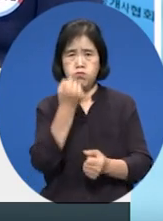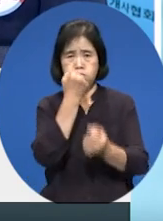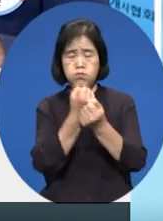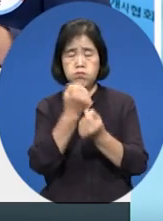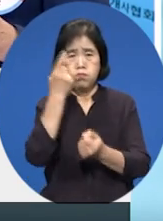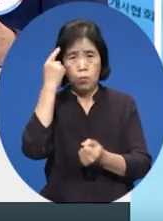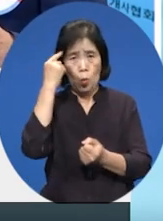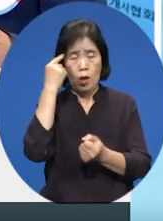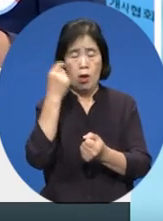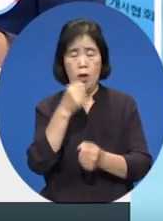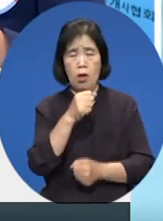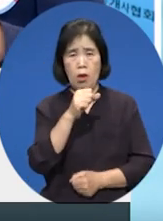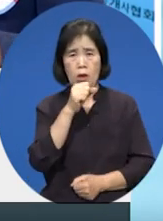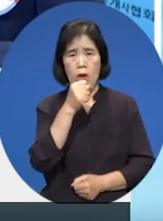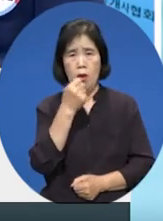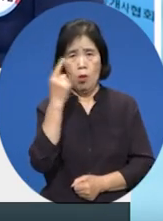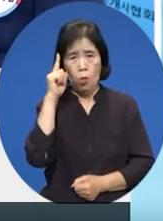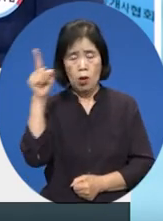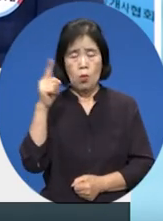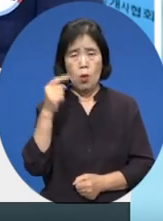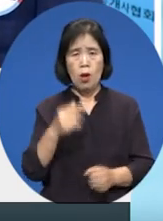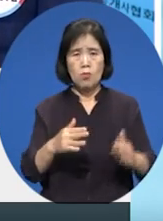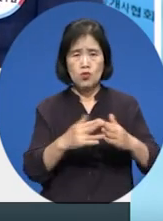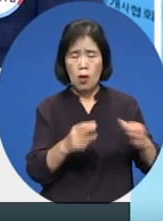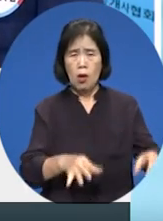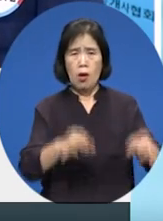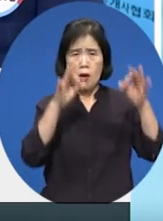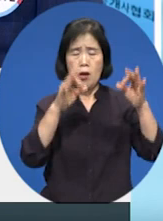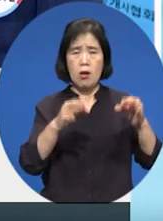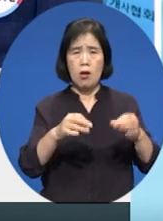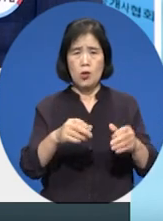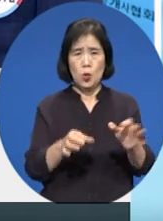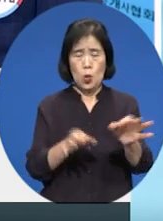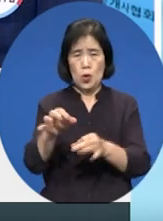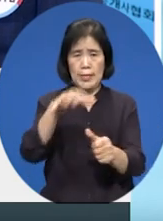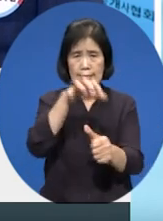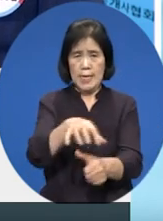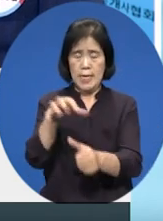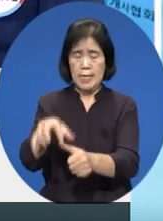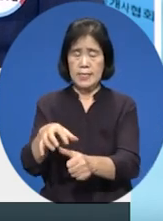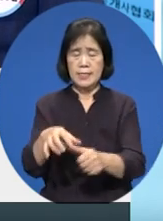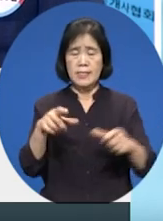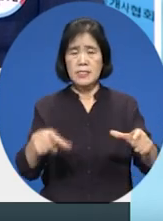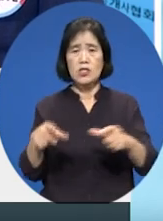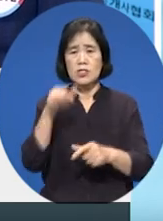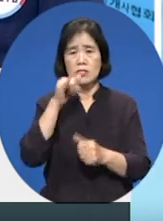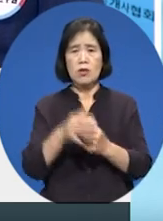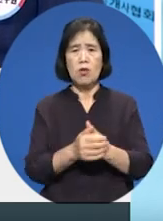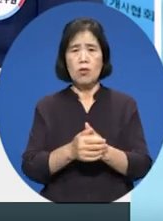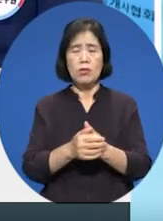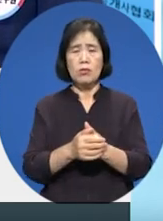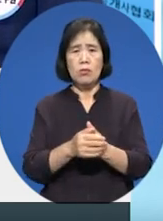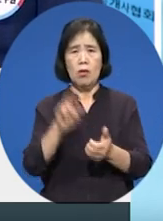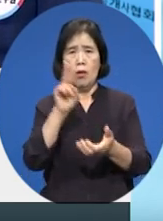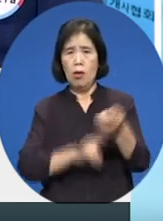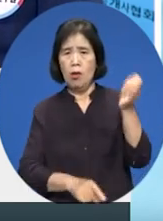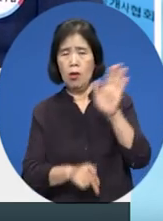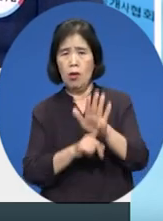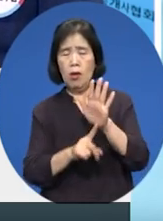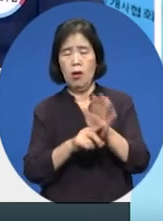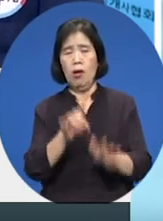왜냐면 부동산 가격이 너무 올라왔고 거래 네. 제한 지역을 지금 뒀잖아요. 거기는 매물이 다